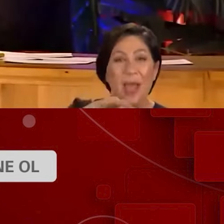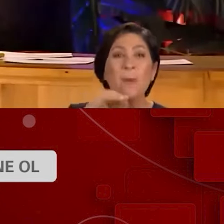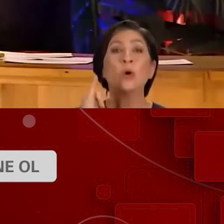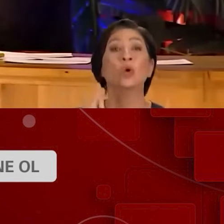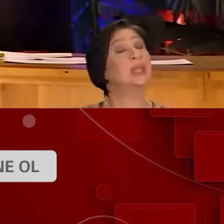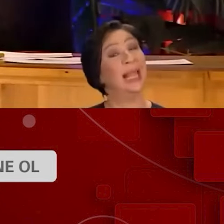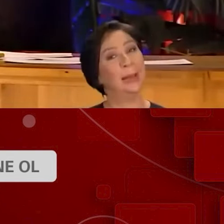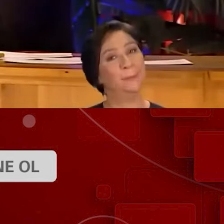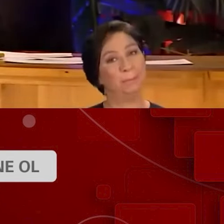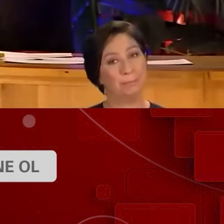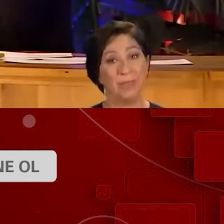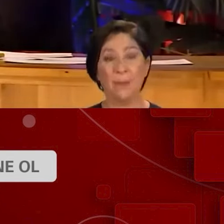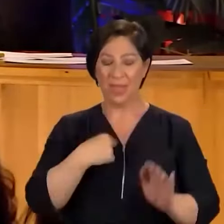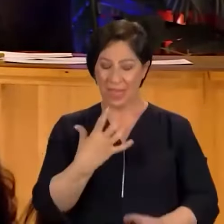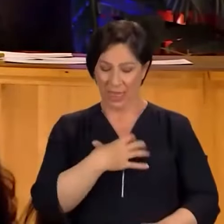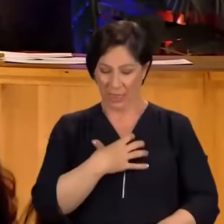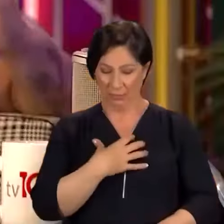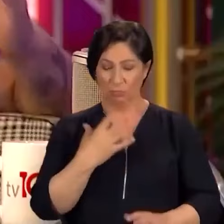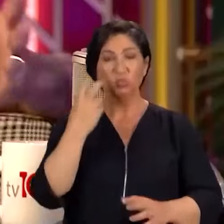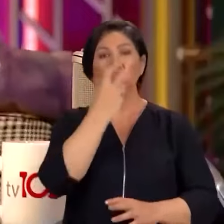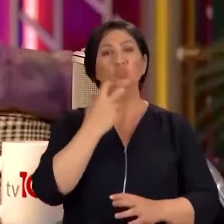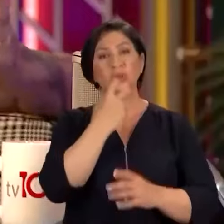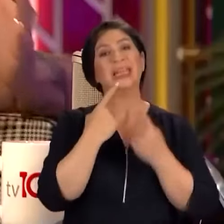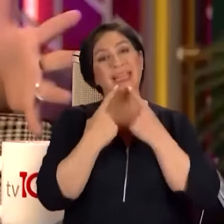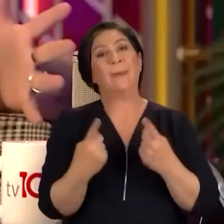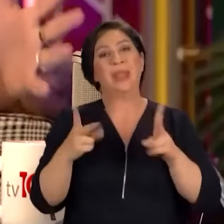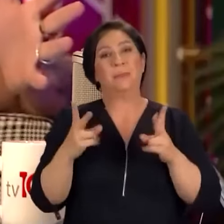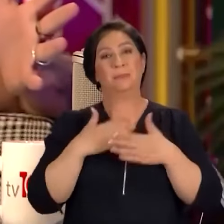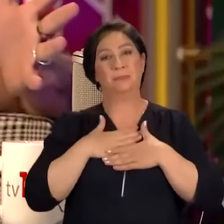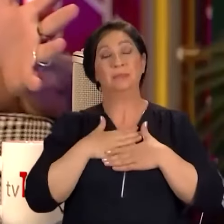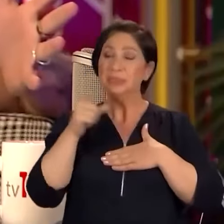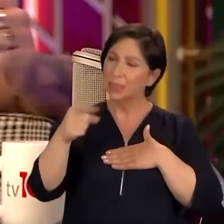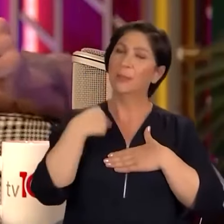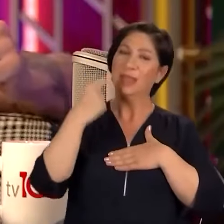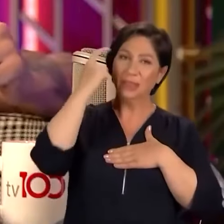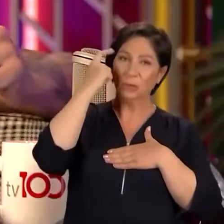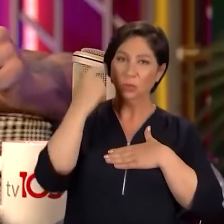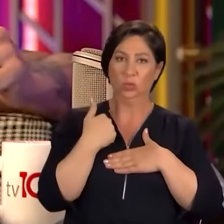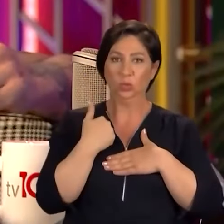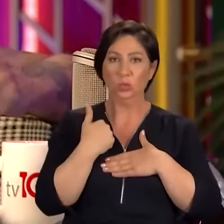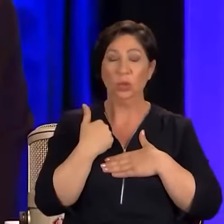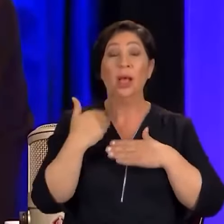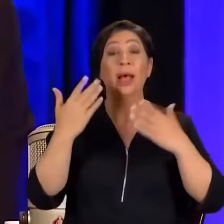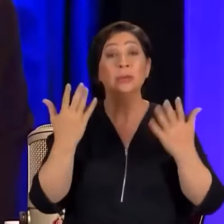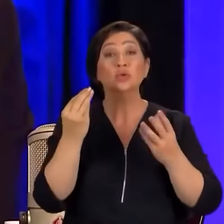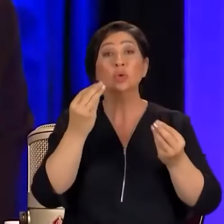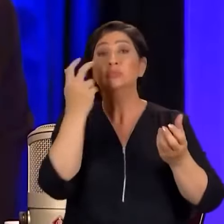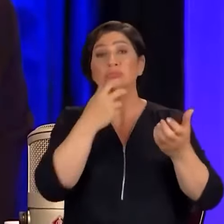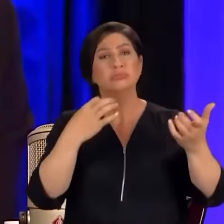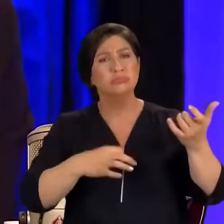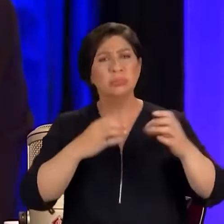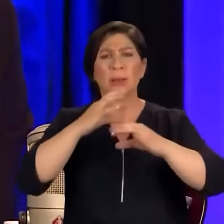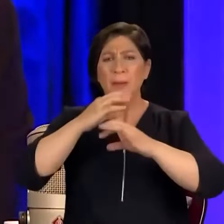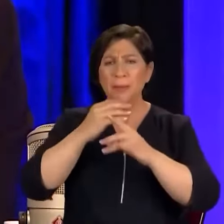yani. Ben kendime şahsen müzisyen diyebilirim. Ki sen de beni tanıyorsun abiyi. Birçok enstrüman